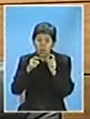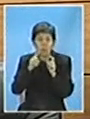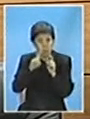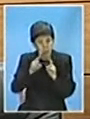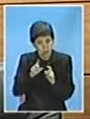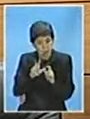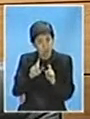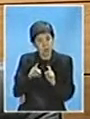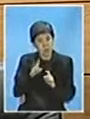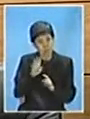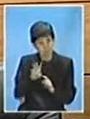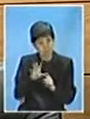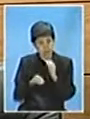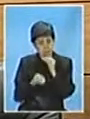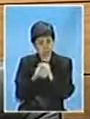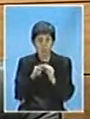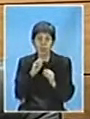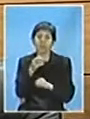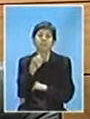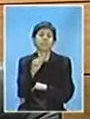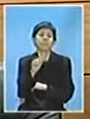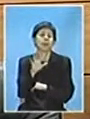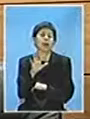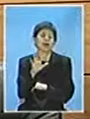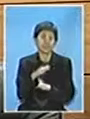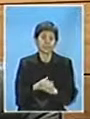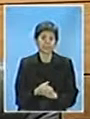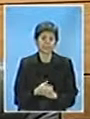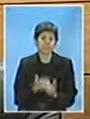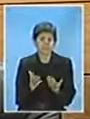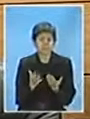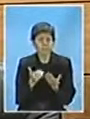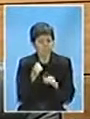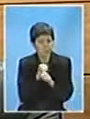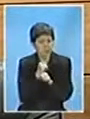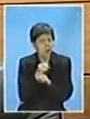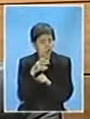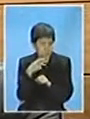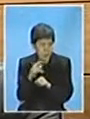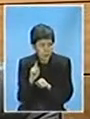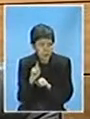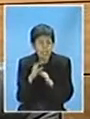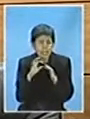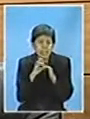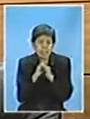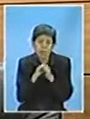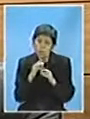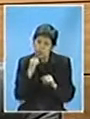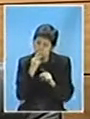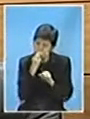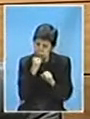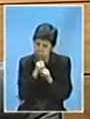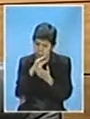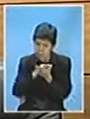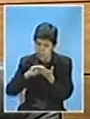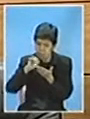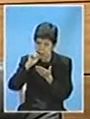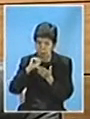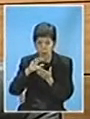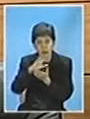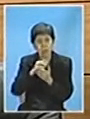ล็บ3และวงเล็บ4ของมาตรา15นี้ขึ้นมาก็น่าจะเป็นประโยชน์ต่อการพัฒนาของสภาแพทย์แผน